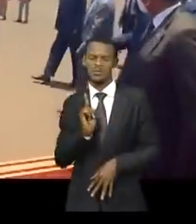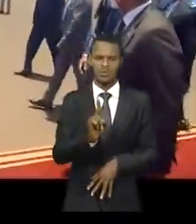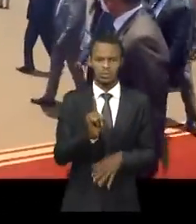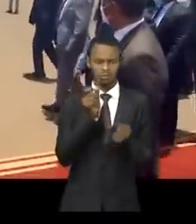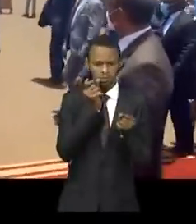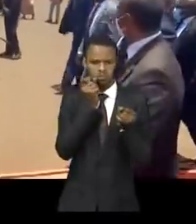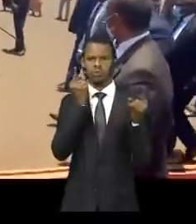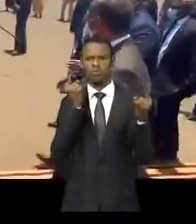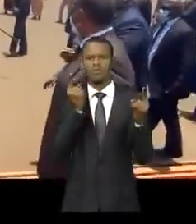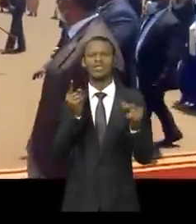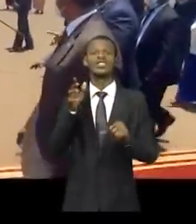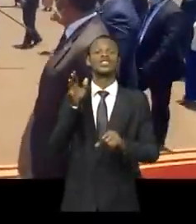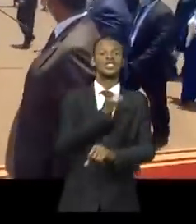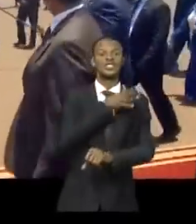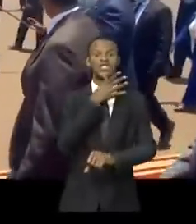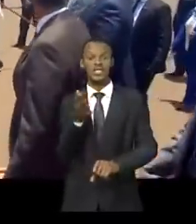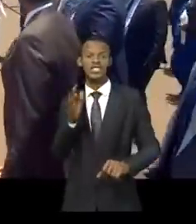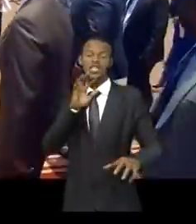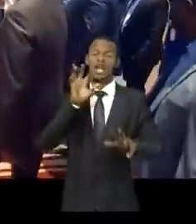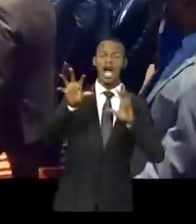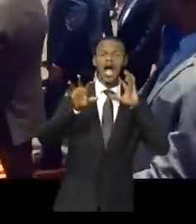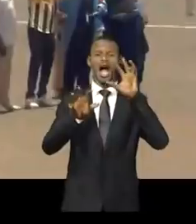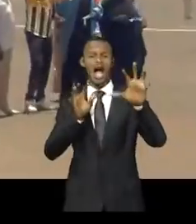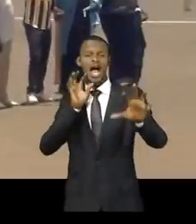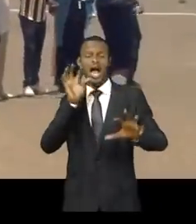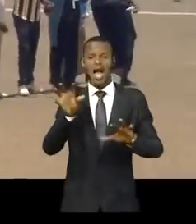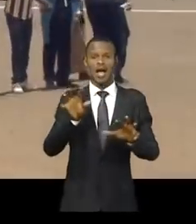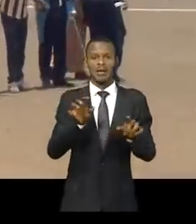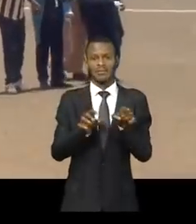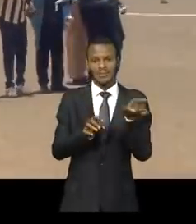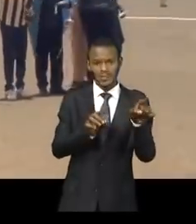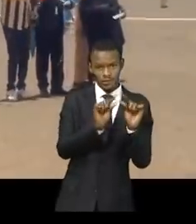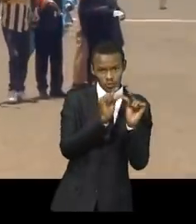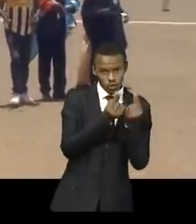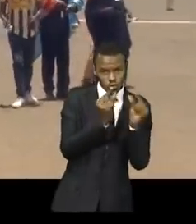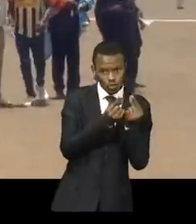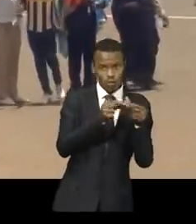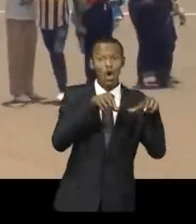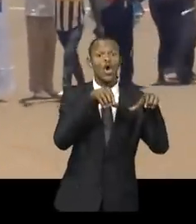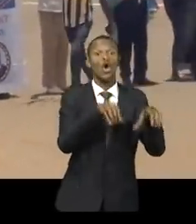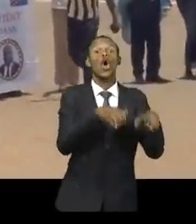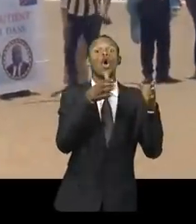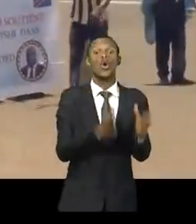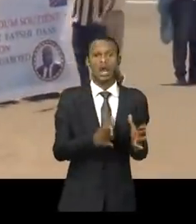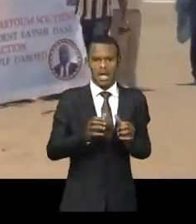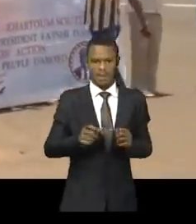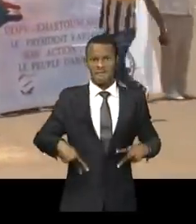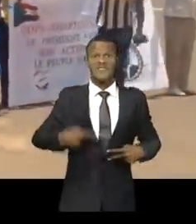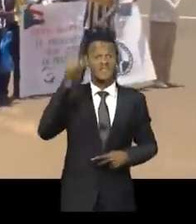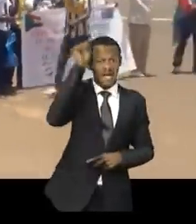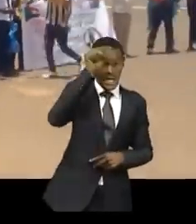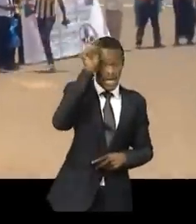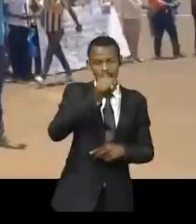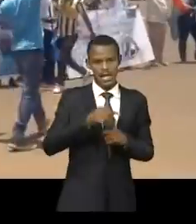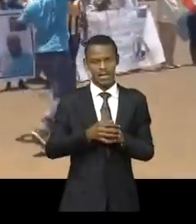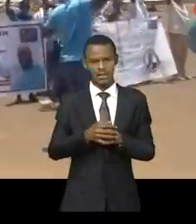chants scandés par un groupe restreint Covid-19 oblige, constitué exclusivement de la communauté congolaise